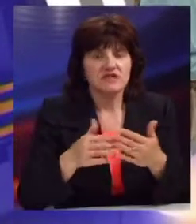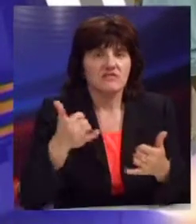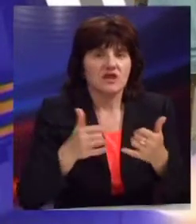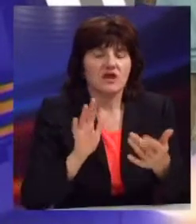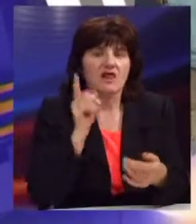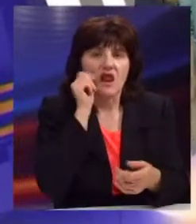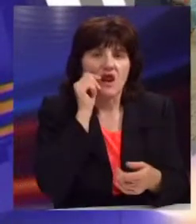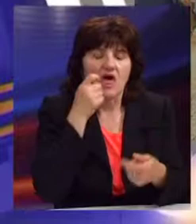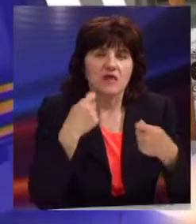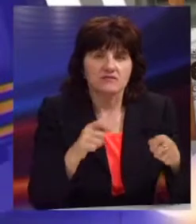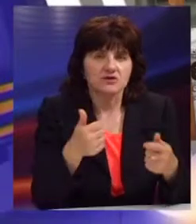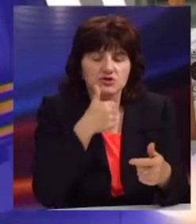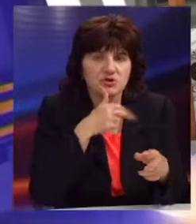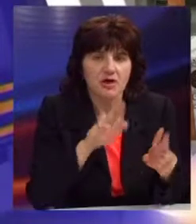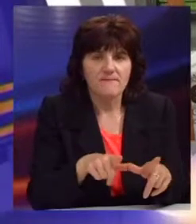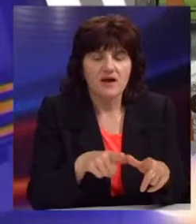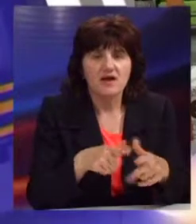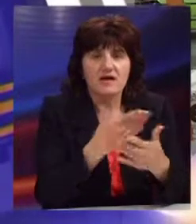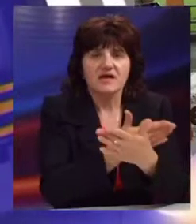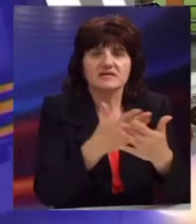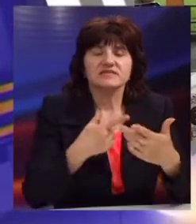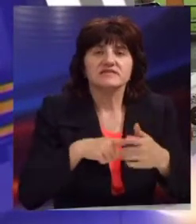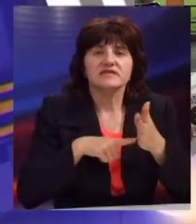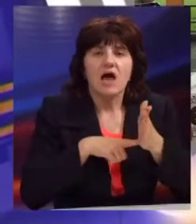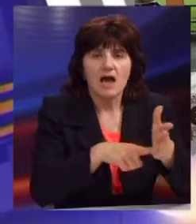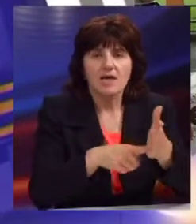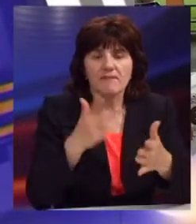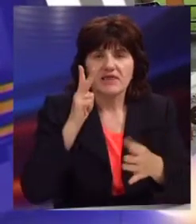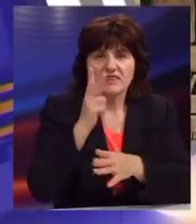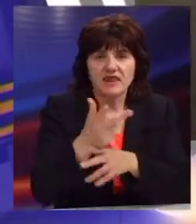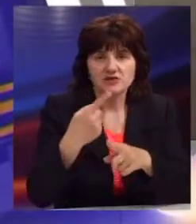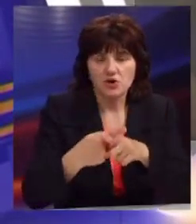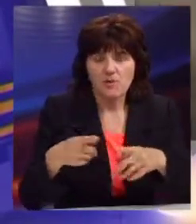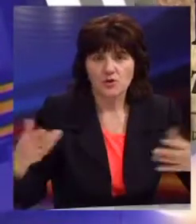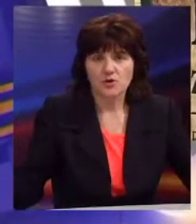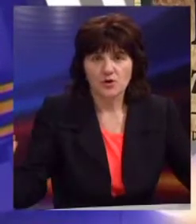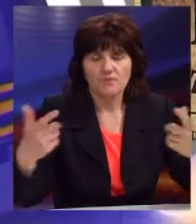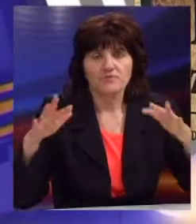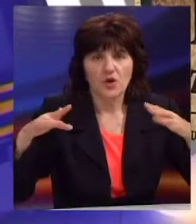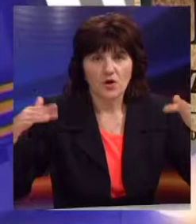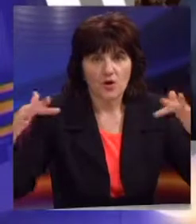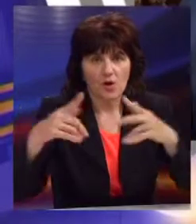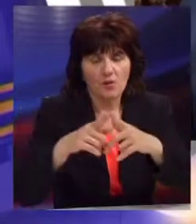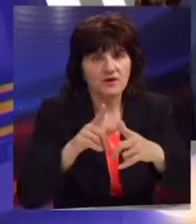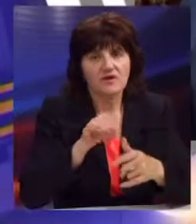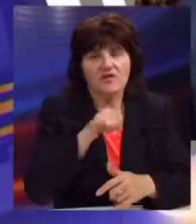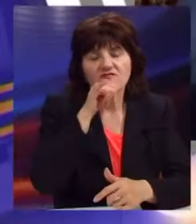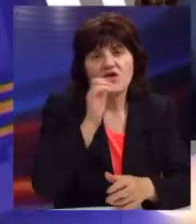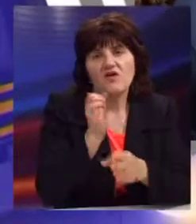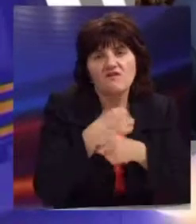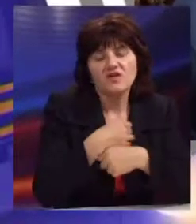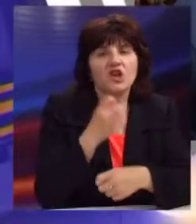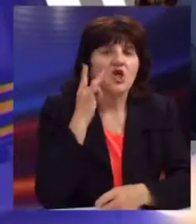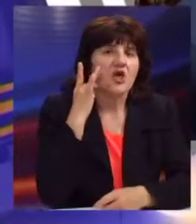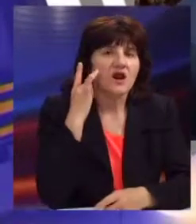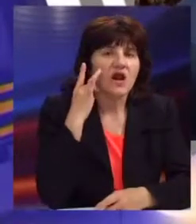stvaralaštvo. Sajam Ukusi tradicije po treći put je okupio proizvođače domaće hrane, vina i rakije sa ciljem da se stvore novi